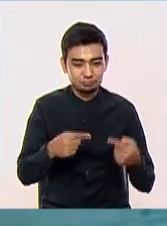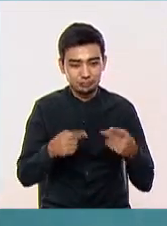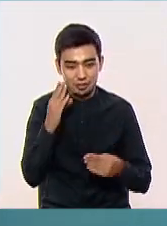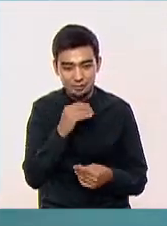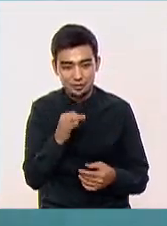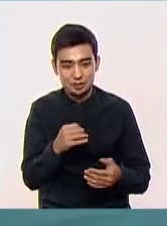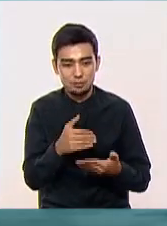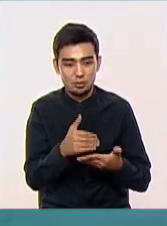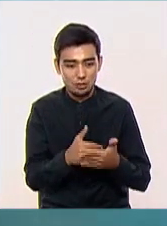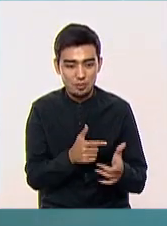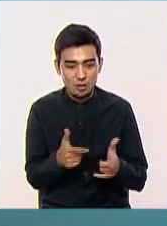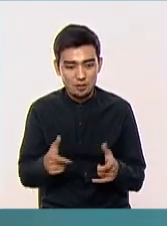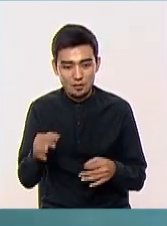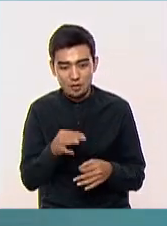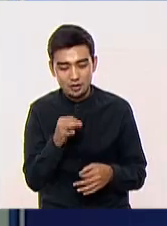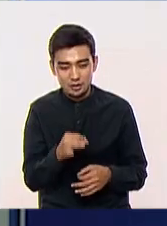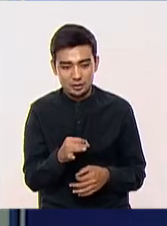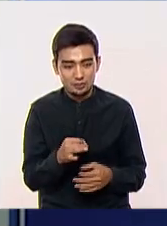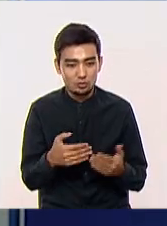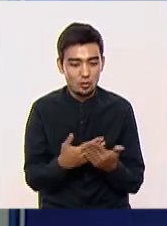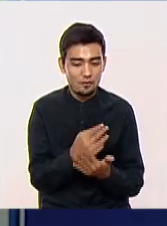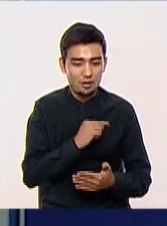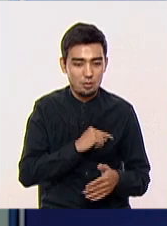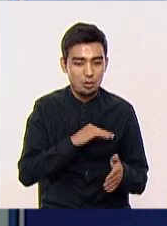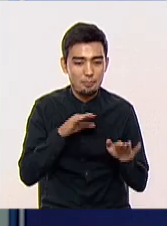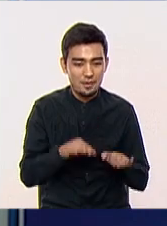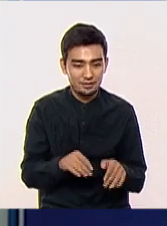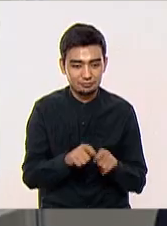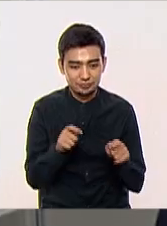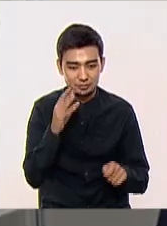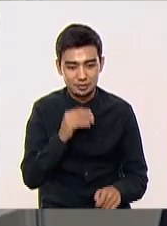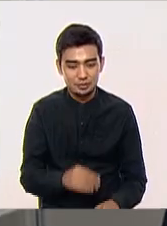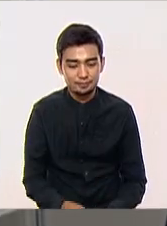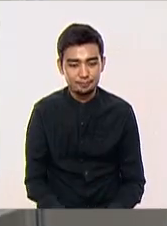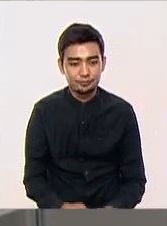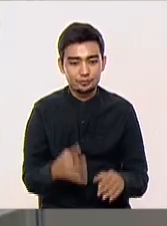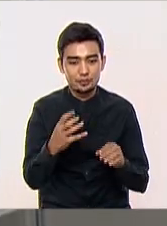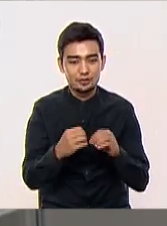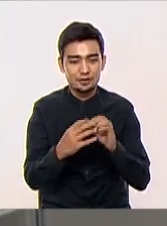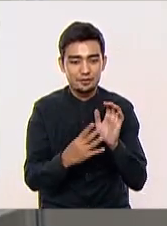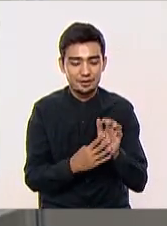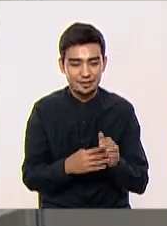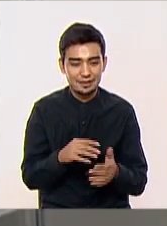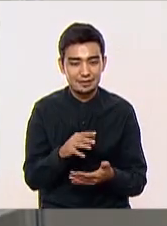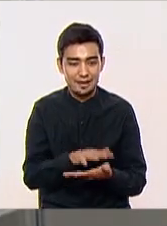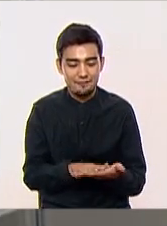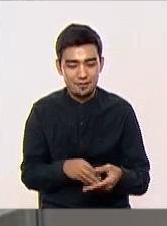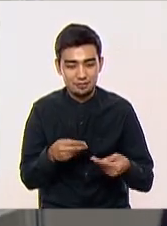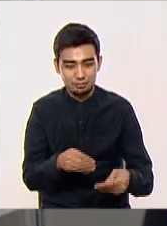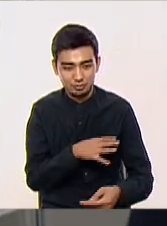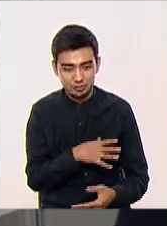готовность программы к внедрению, возможность создания новых рабочих мест. Всего поступило 919 заявок. Из них конкурсная